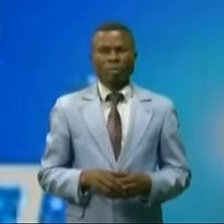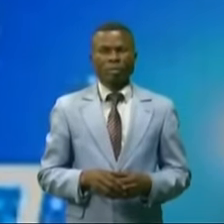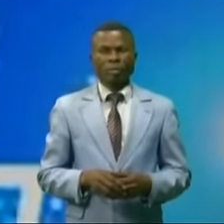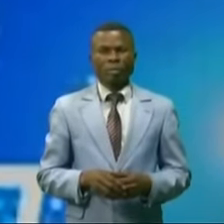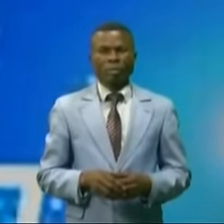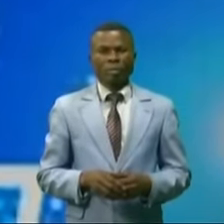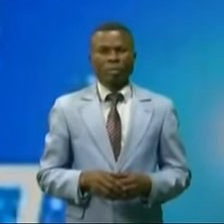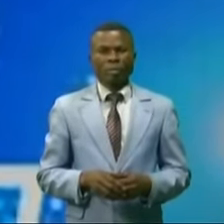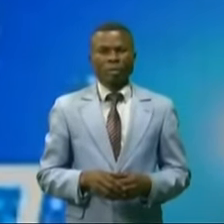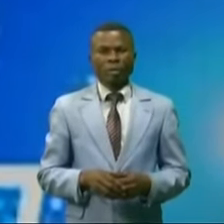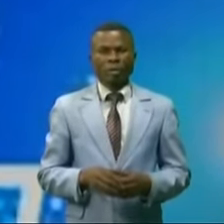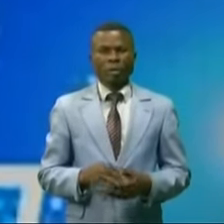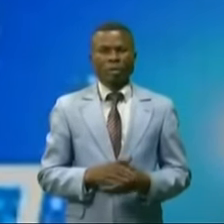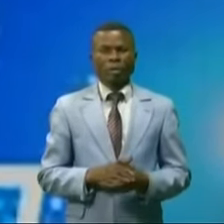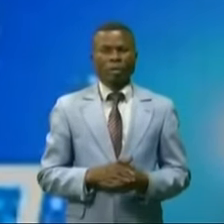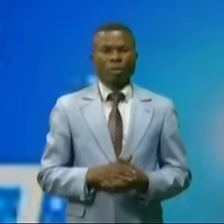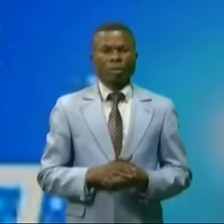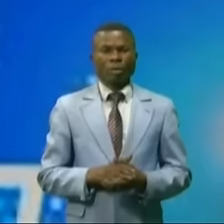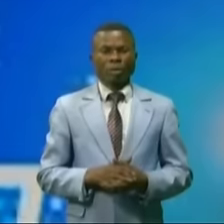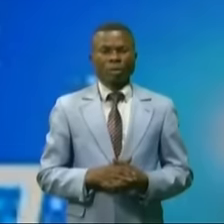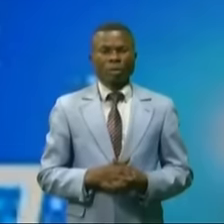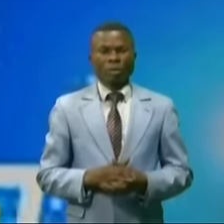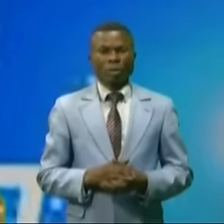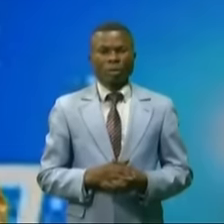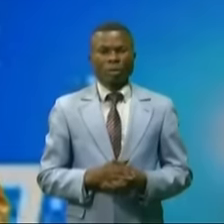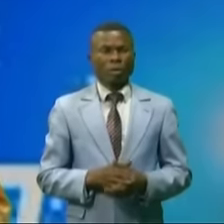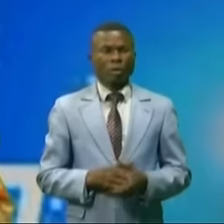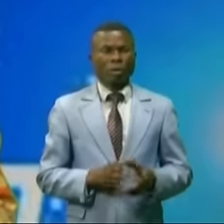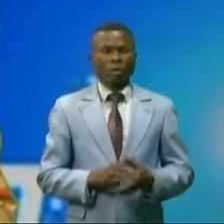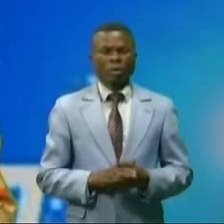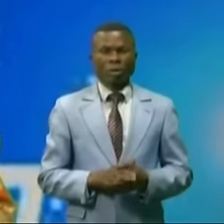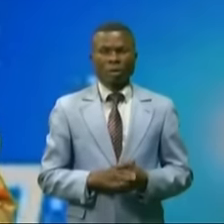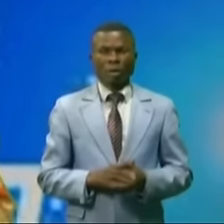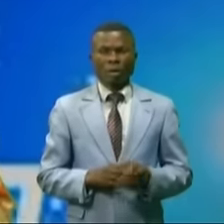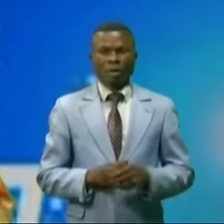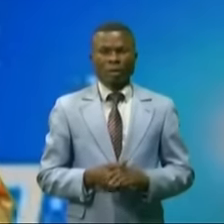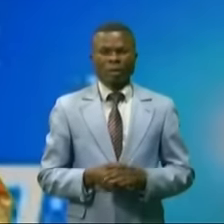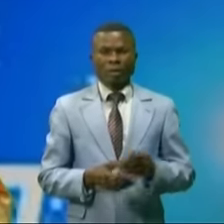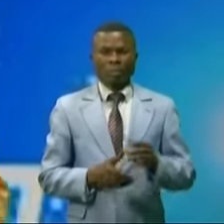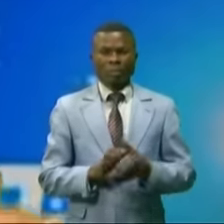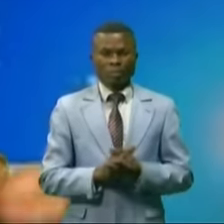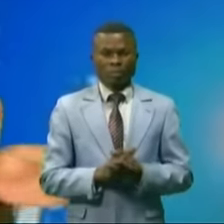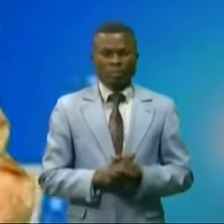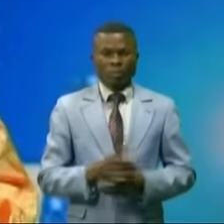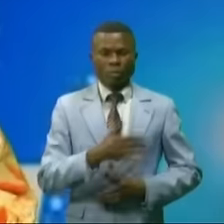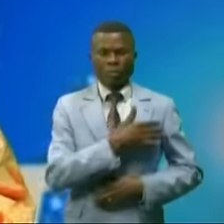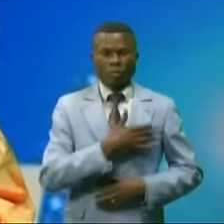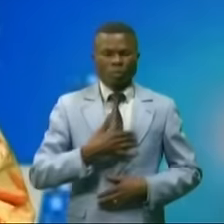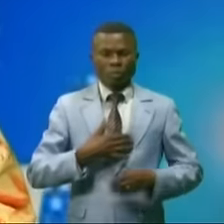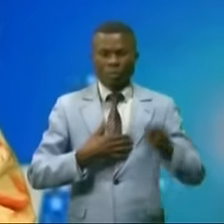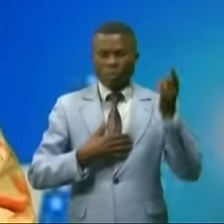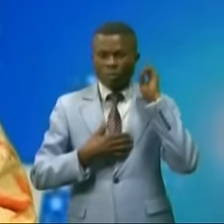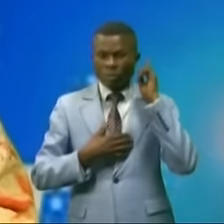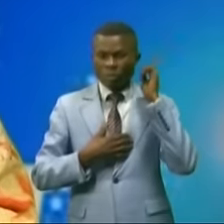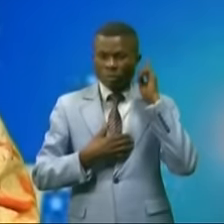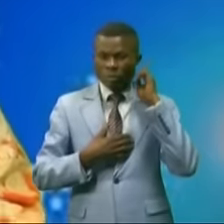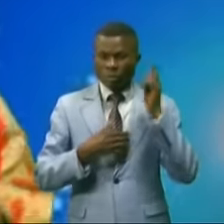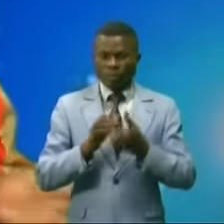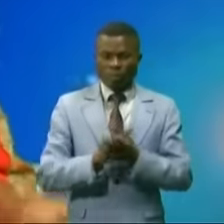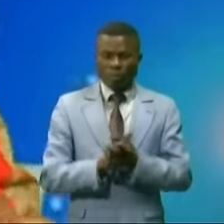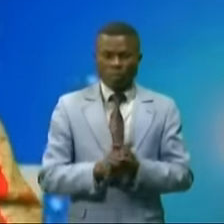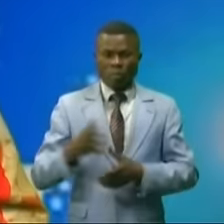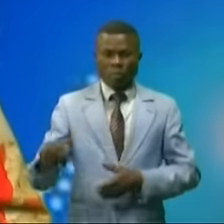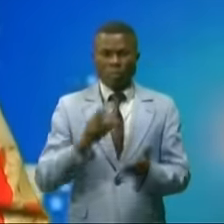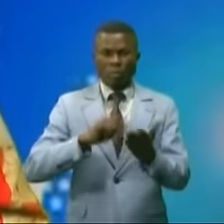24-069 du 22 juillet 2024 portant révocation d'un membre de la coordination nationale du programme de